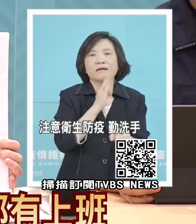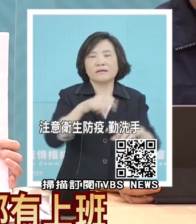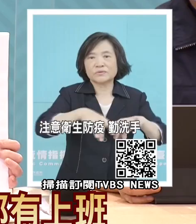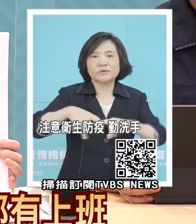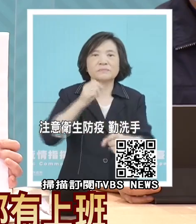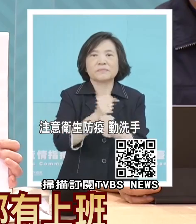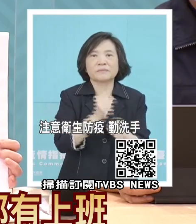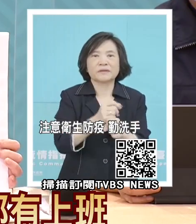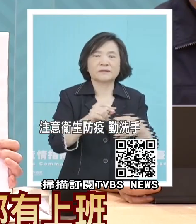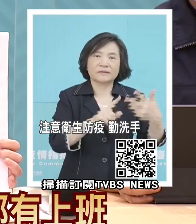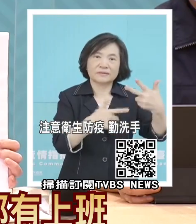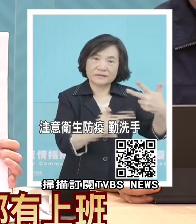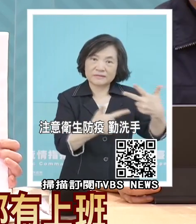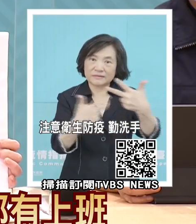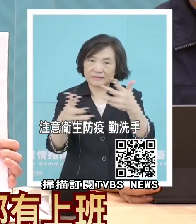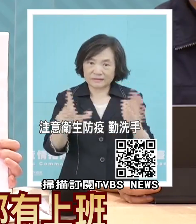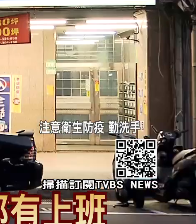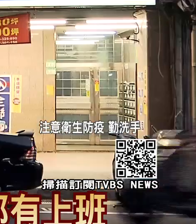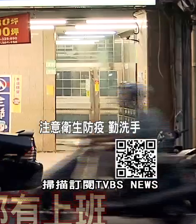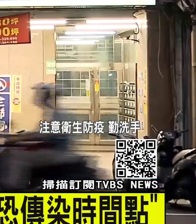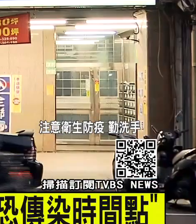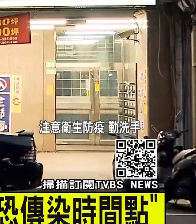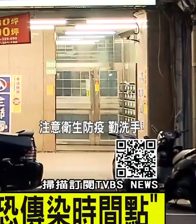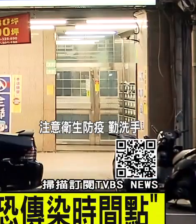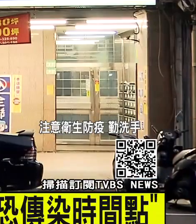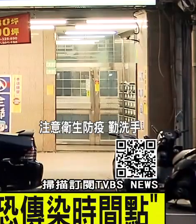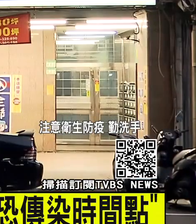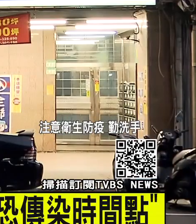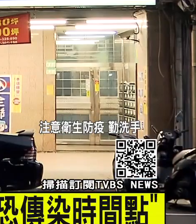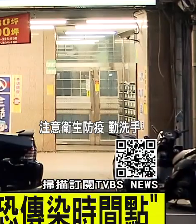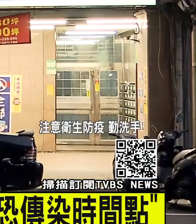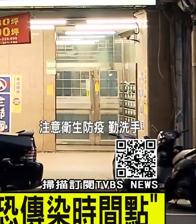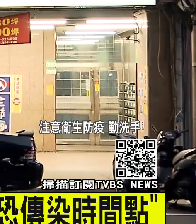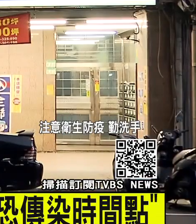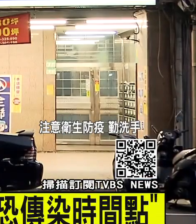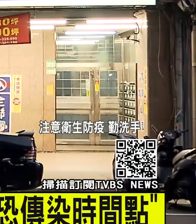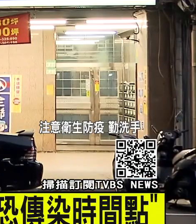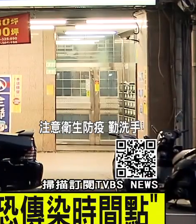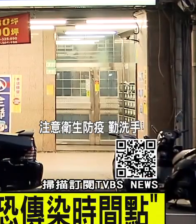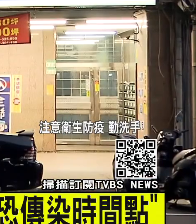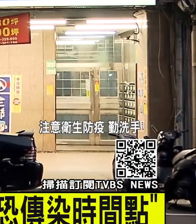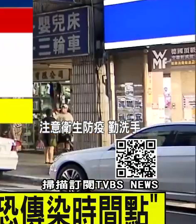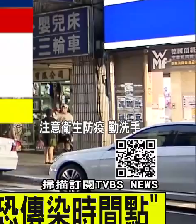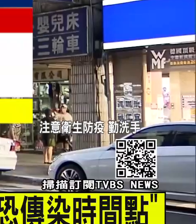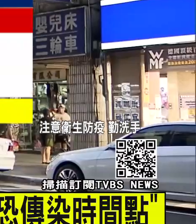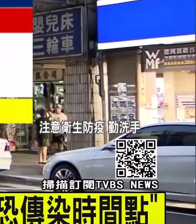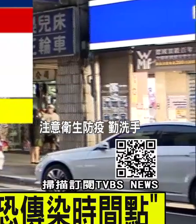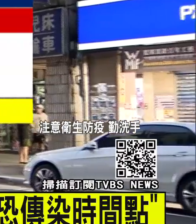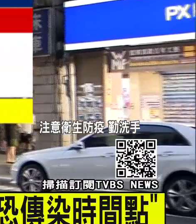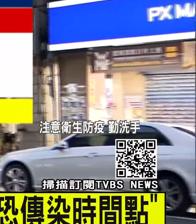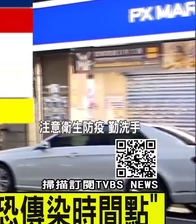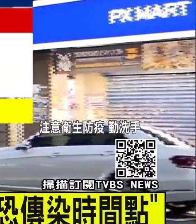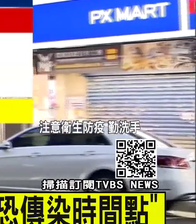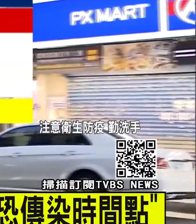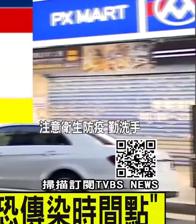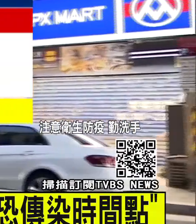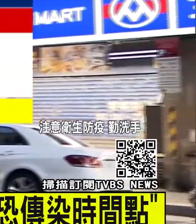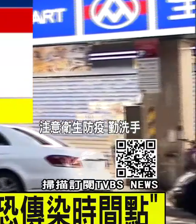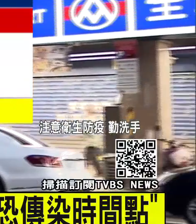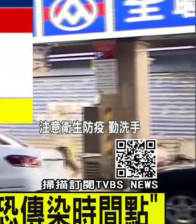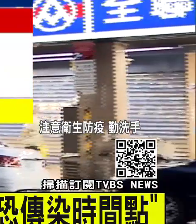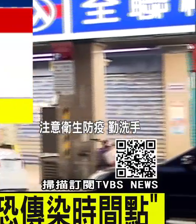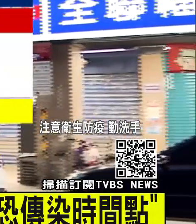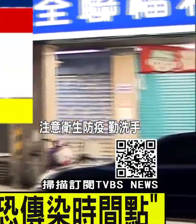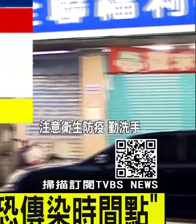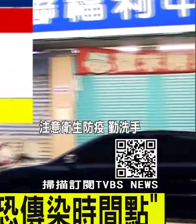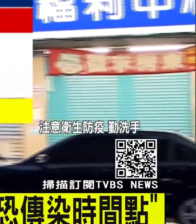以他是在7月6号到7月8号都有上班。 特别点出确诊者足迹，因为北市这位案15426妇人在染疫